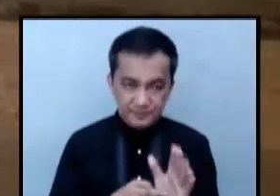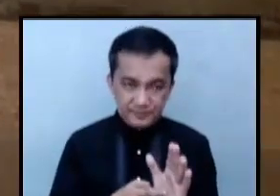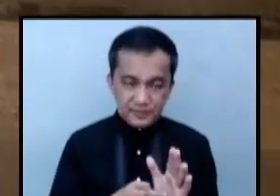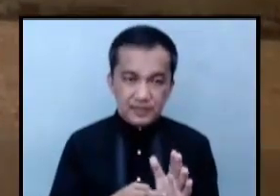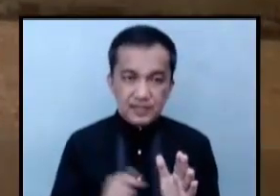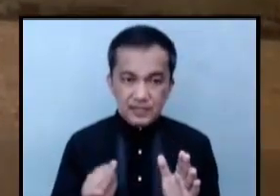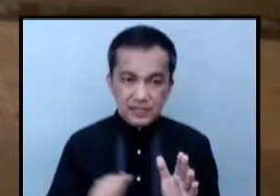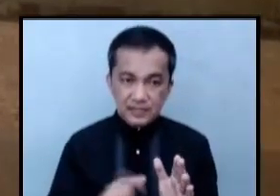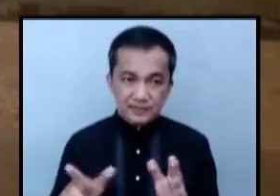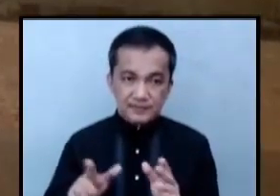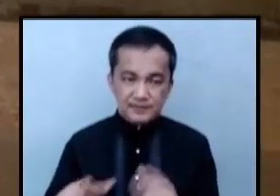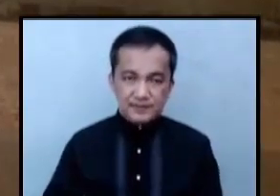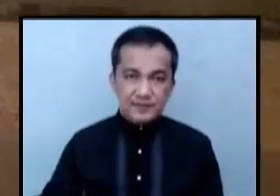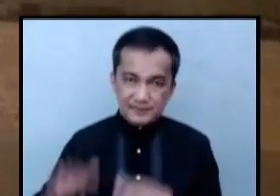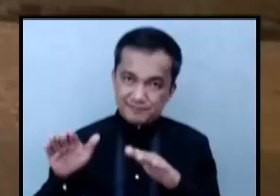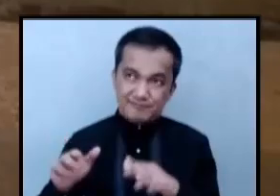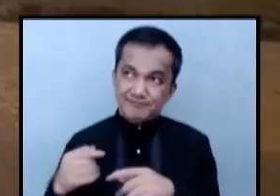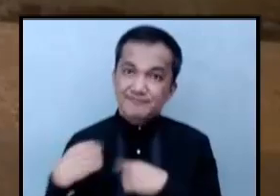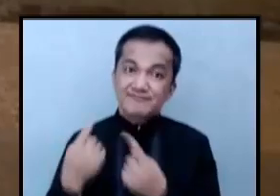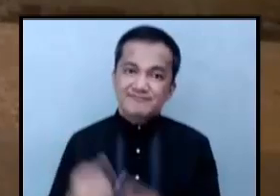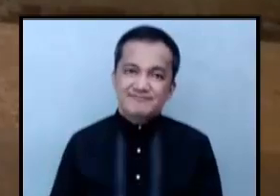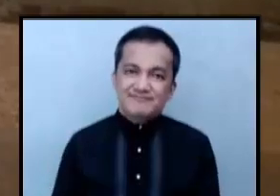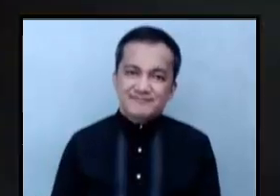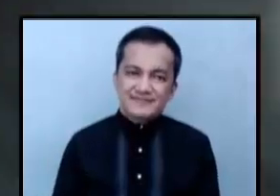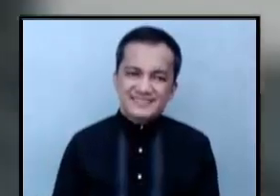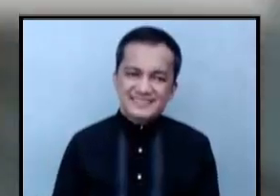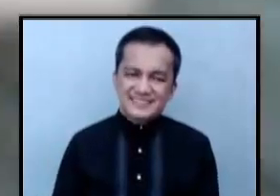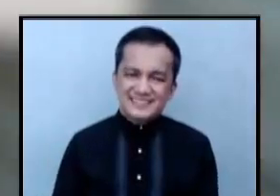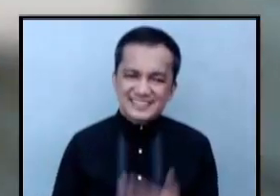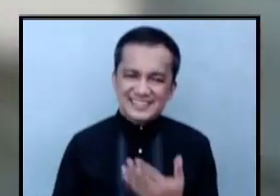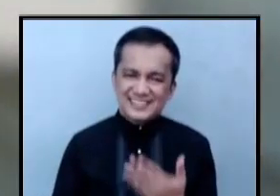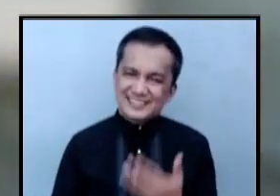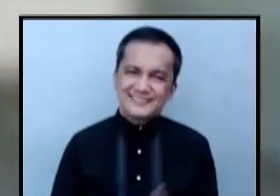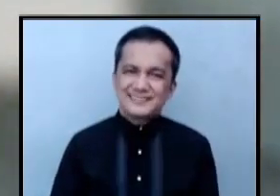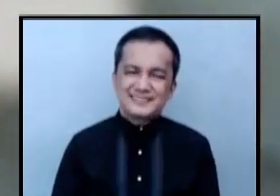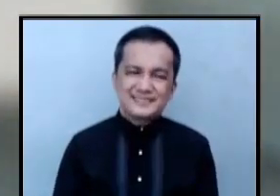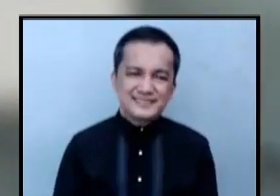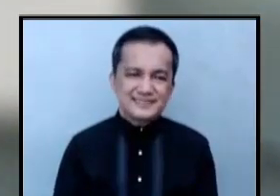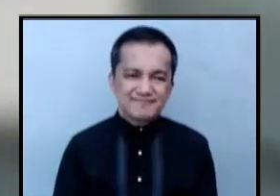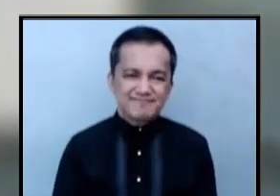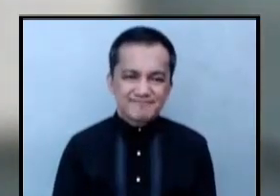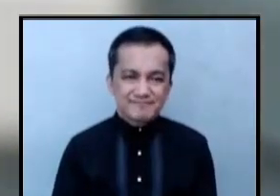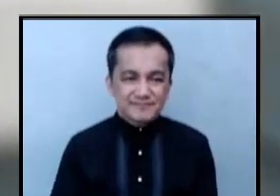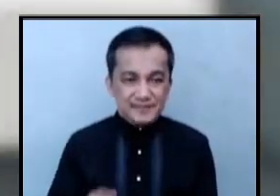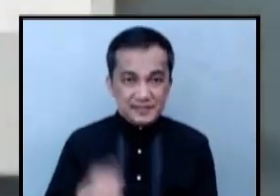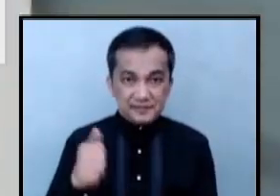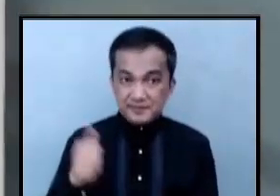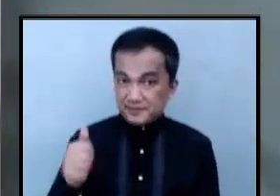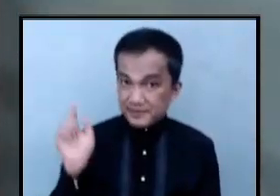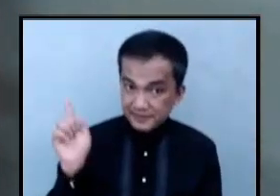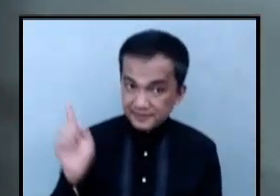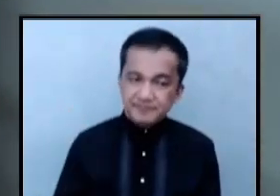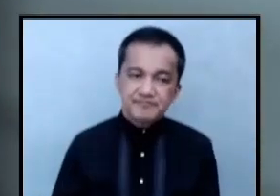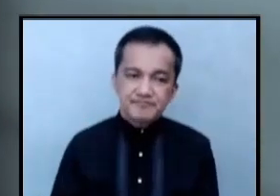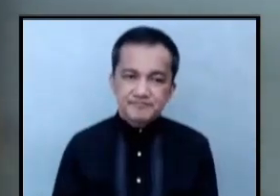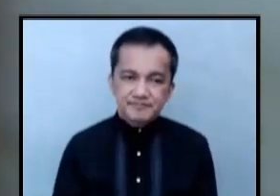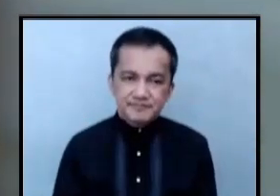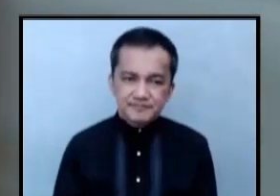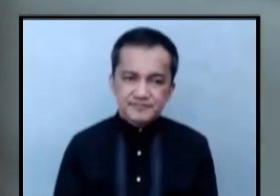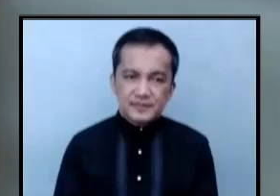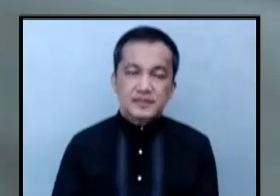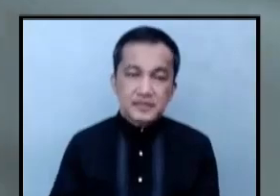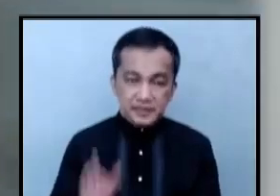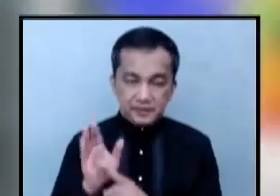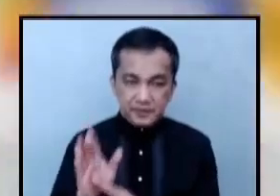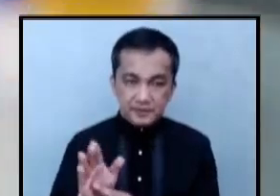sa bata. So, very thank you po sa opportunity na to. Ang mga nagwagi sa Sinibata ngayong taon, ang magre-represent sa